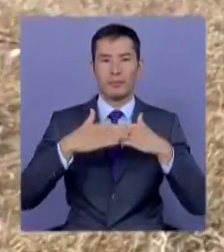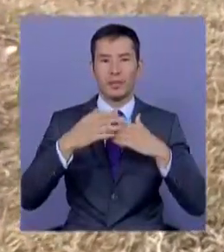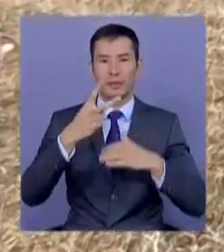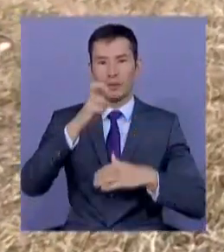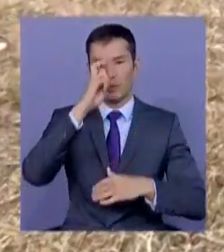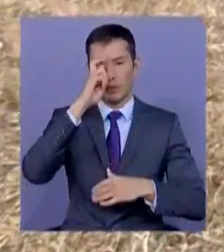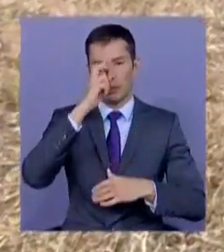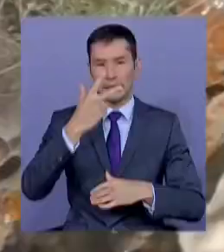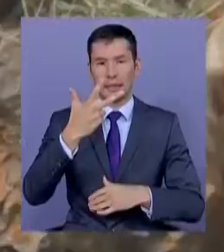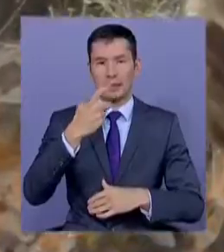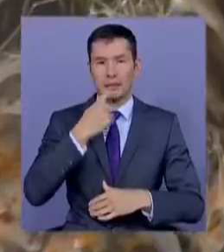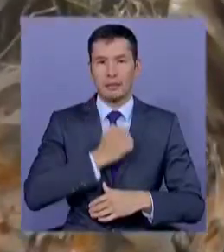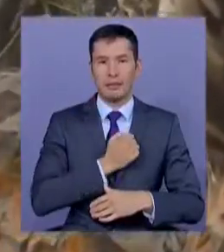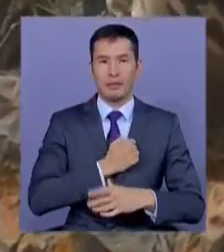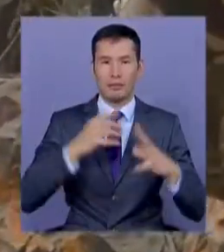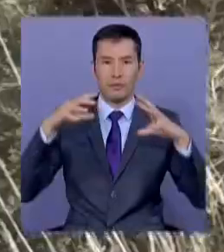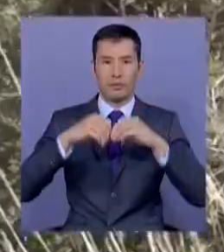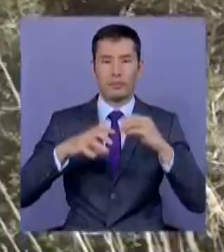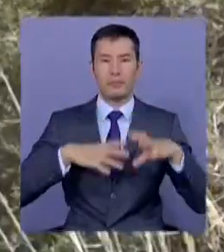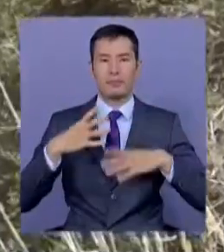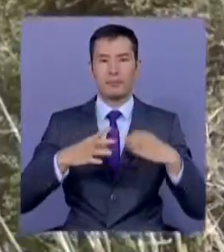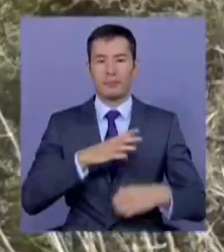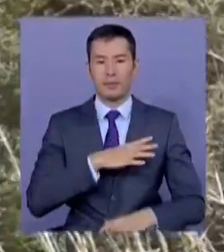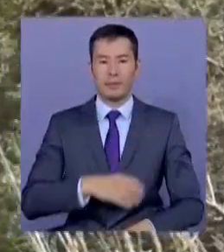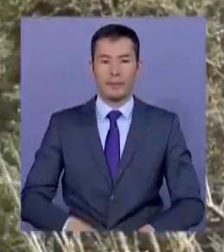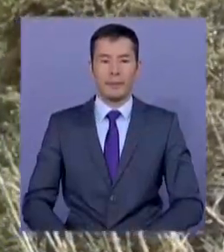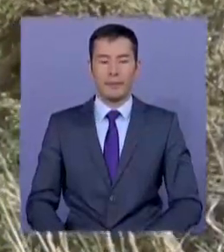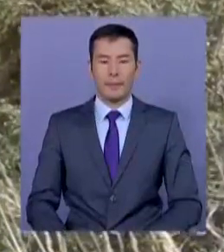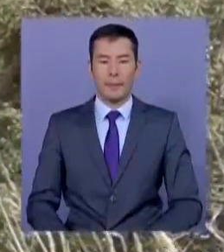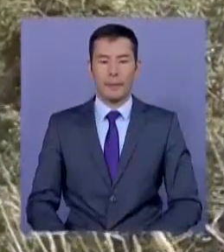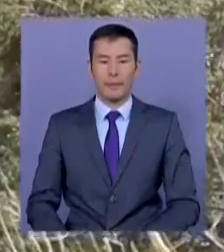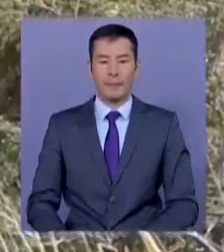мемлекеттің 300-ден аса әскери қызметшісі қатысты. Өмір Әнуарбек, Алматы телеарнасы.